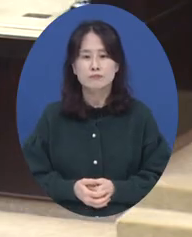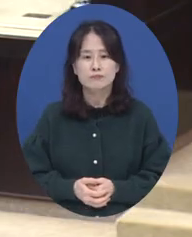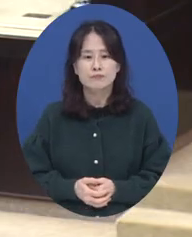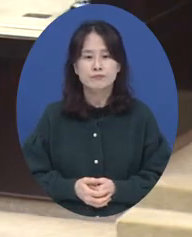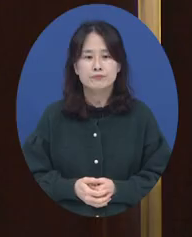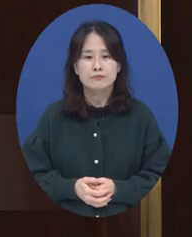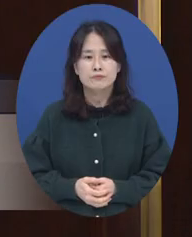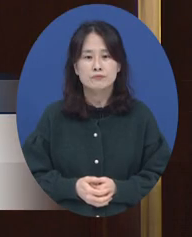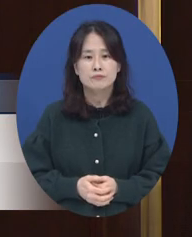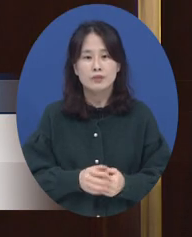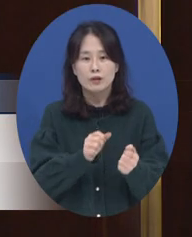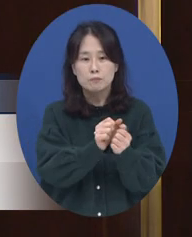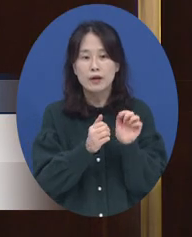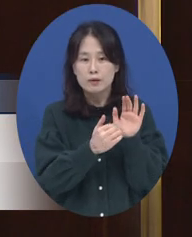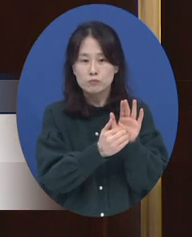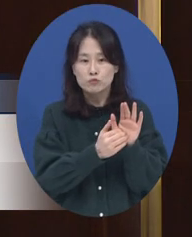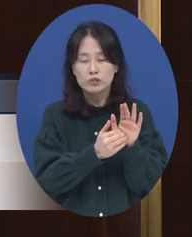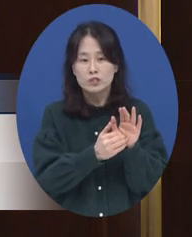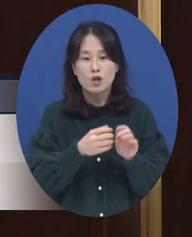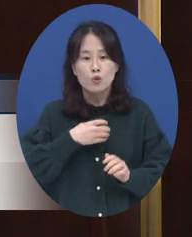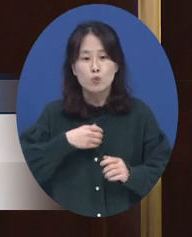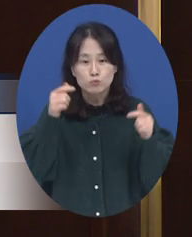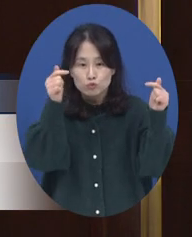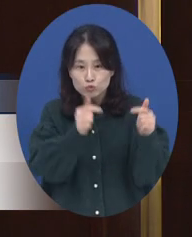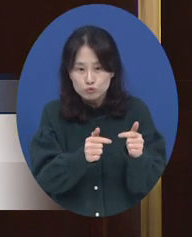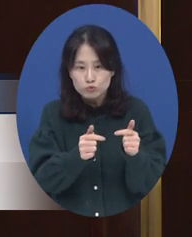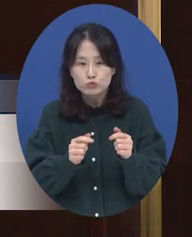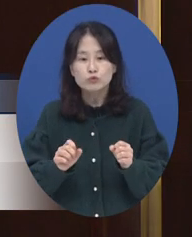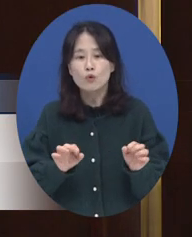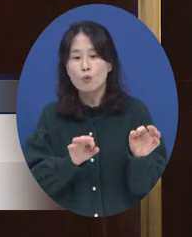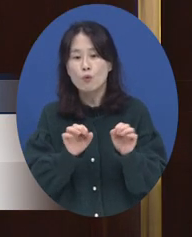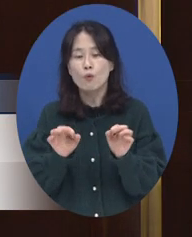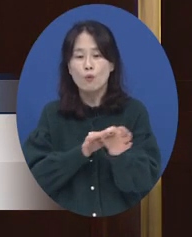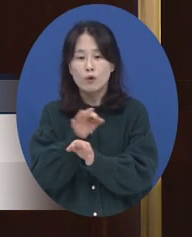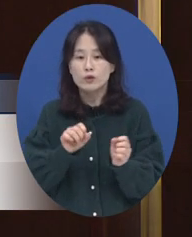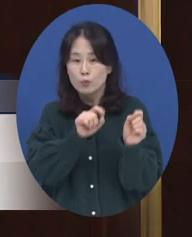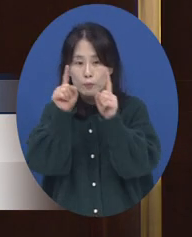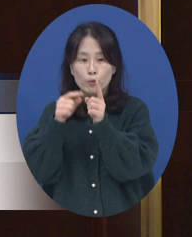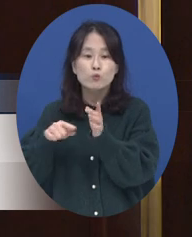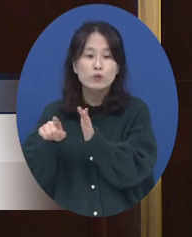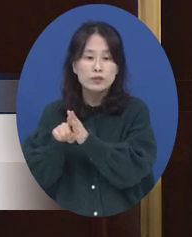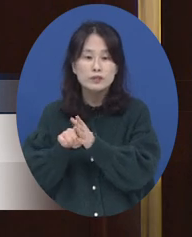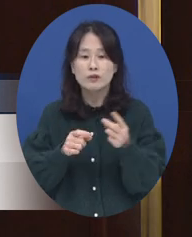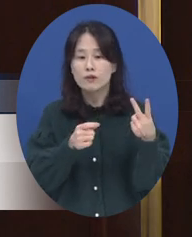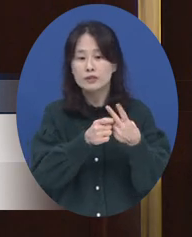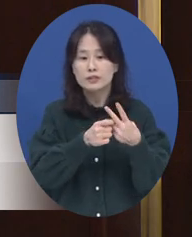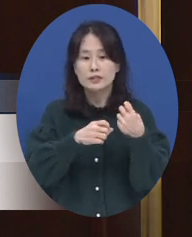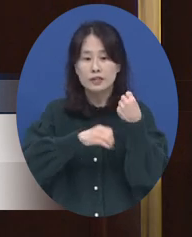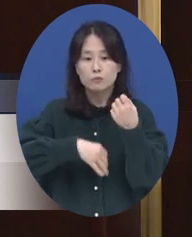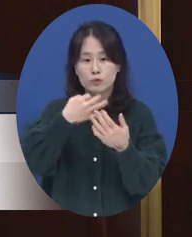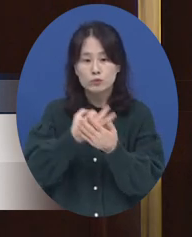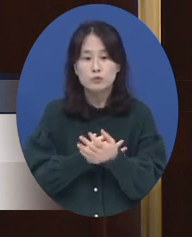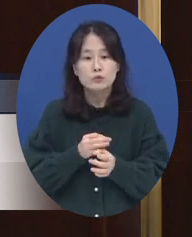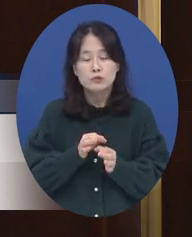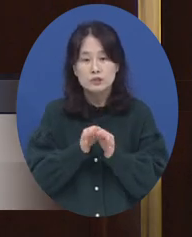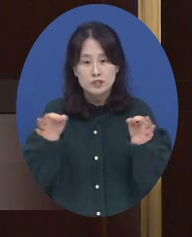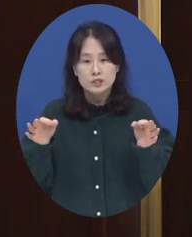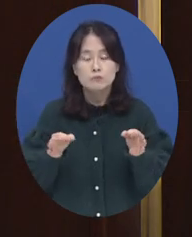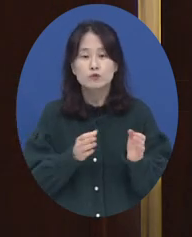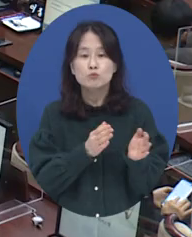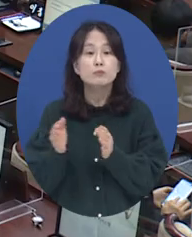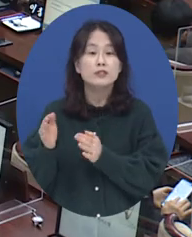방역 위험을 최소화하며 지역경제를 살릴 수 있도록 2차 경기도 재난 기본소득 지급을 차질 없이